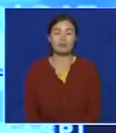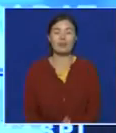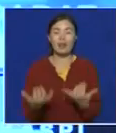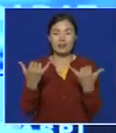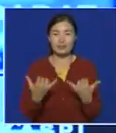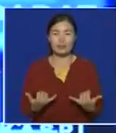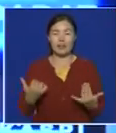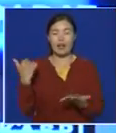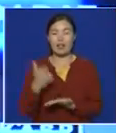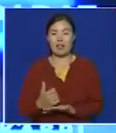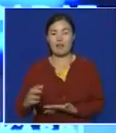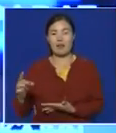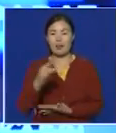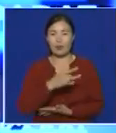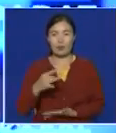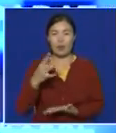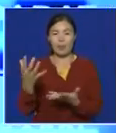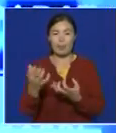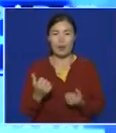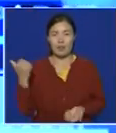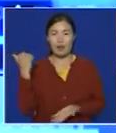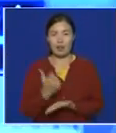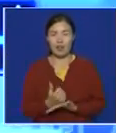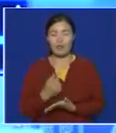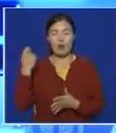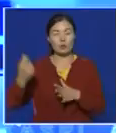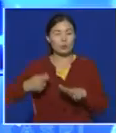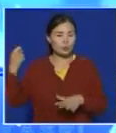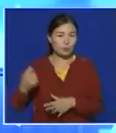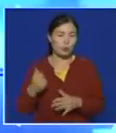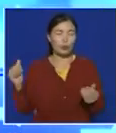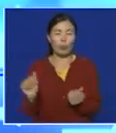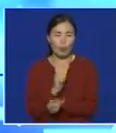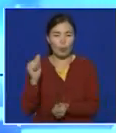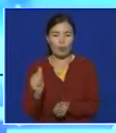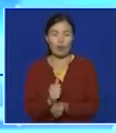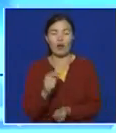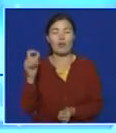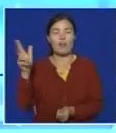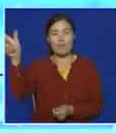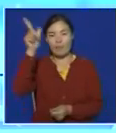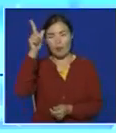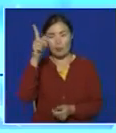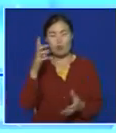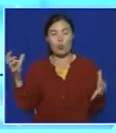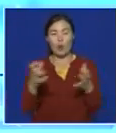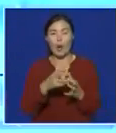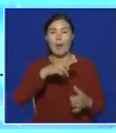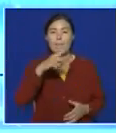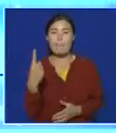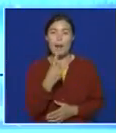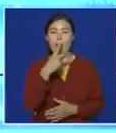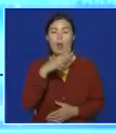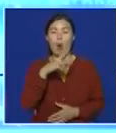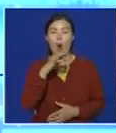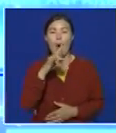Сегодня глава региона Ералы Тугжанов принял главного режиссера и сценариста документальных фильмов французской телекомпании «Пернель Медиа»